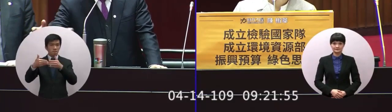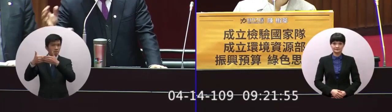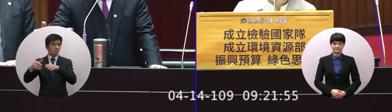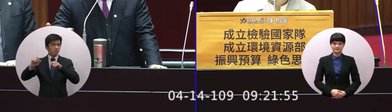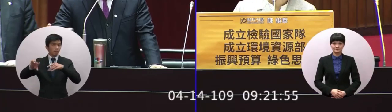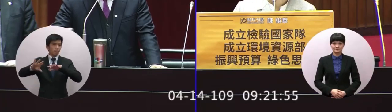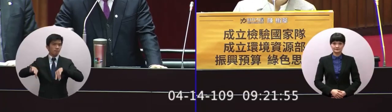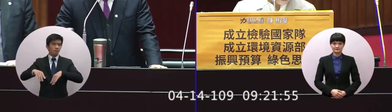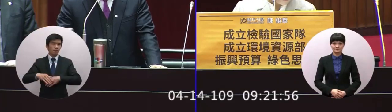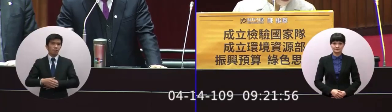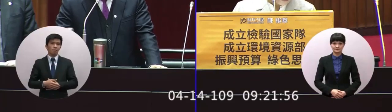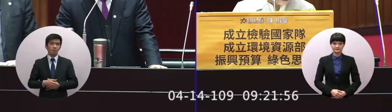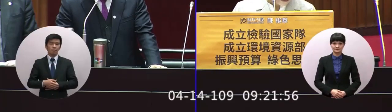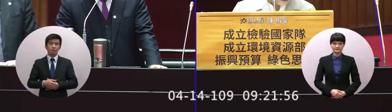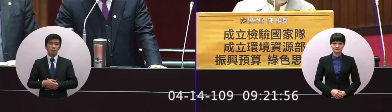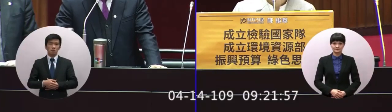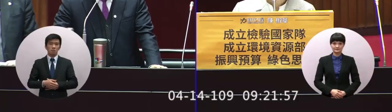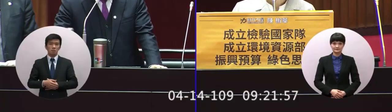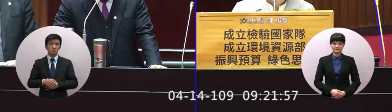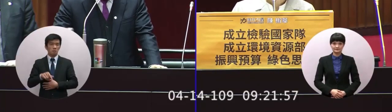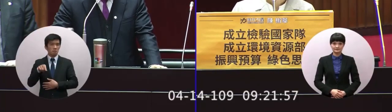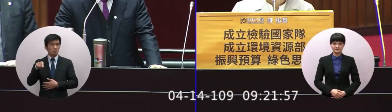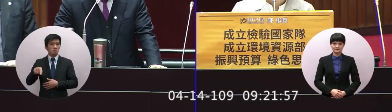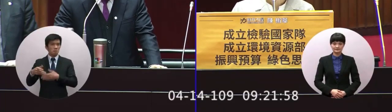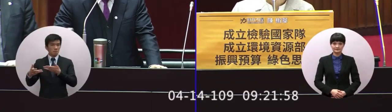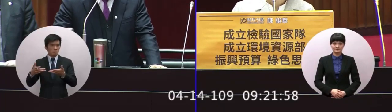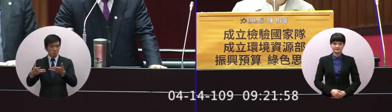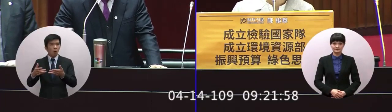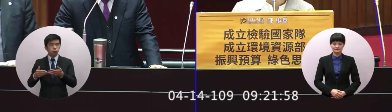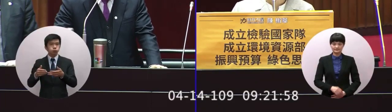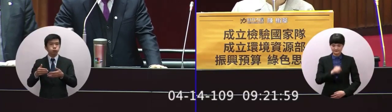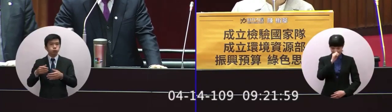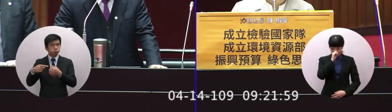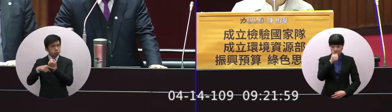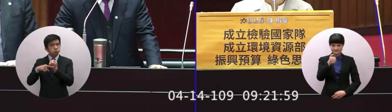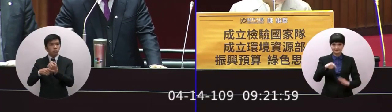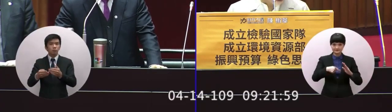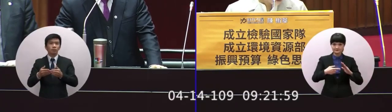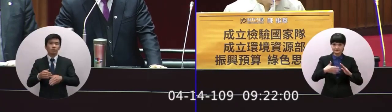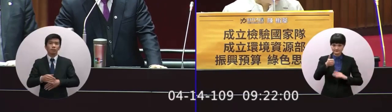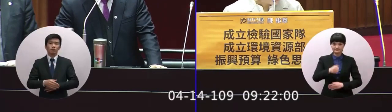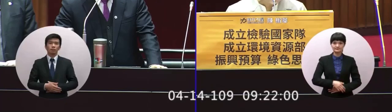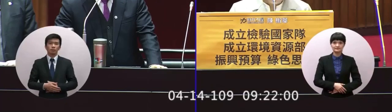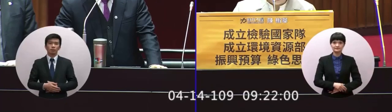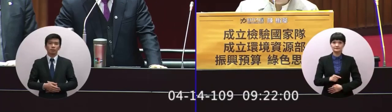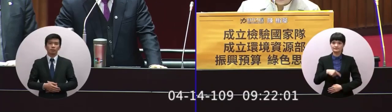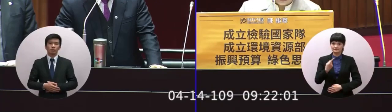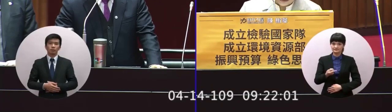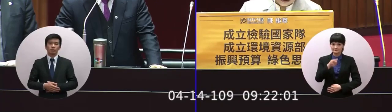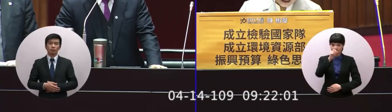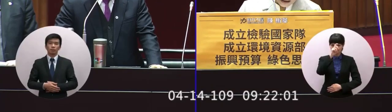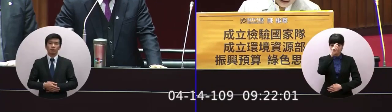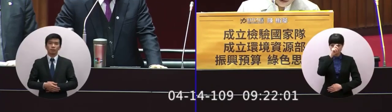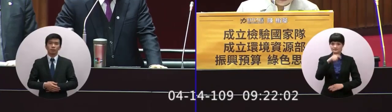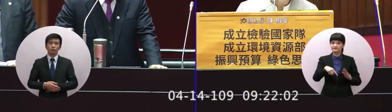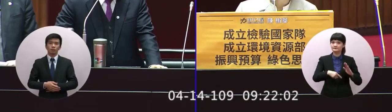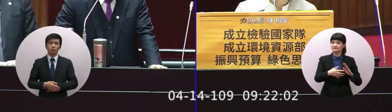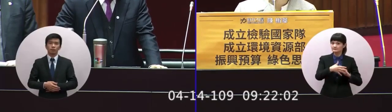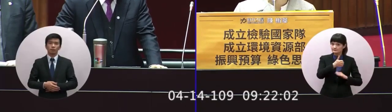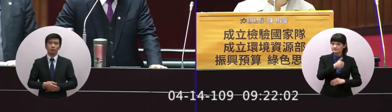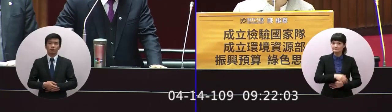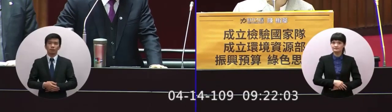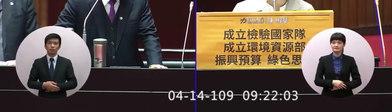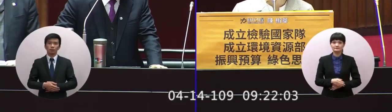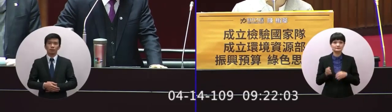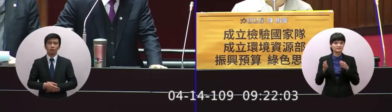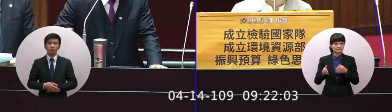跟中国不一样，这确实是非常有必要的。 谢谢院长。好，那再来就是希望院长在环保这